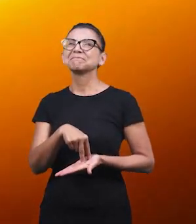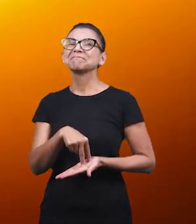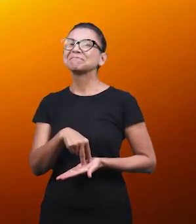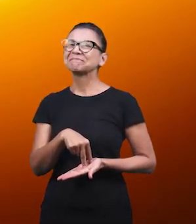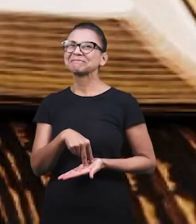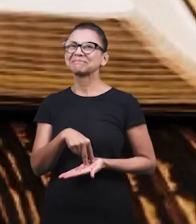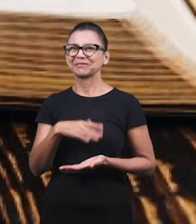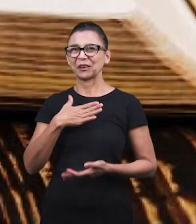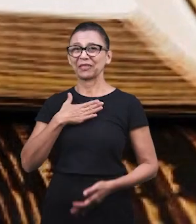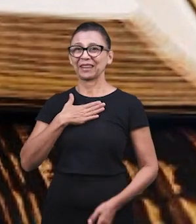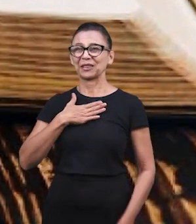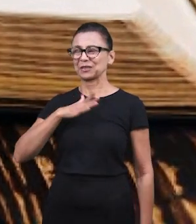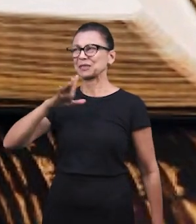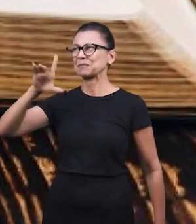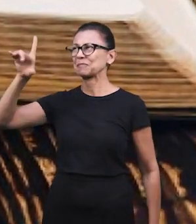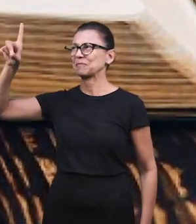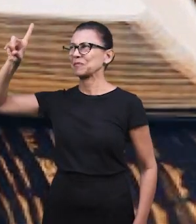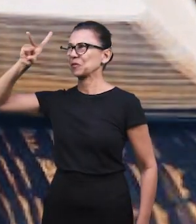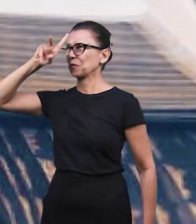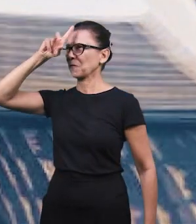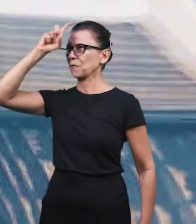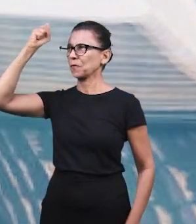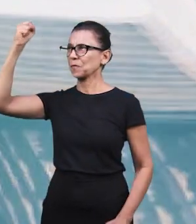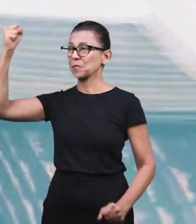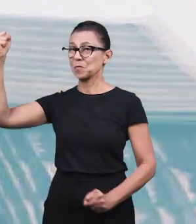Мой Бог очень силен.